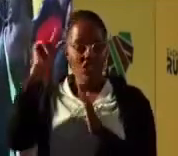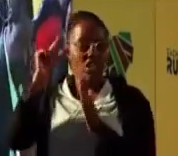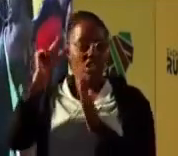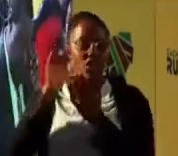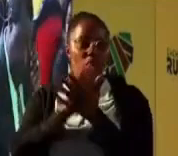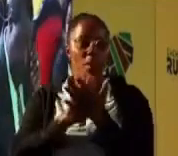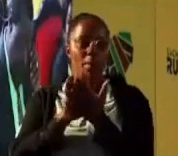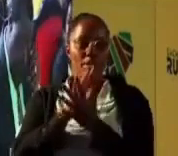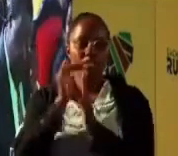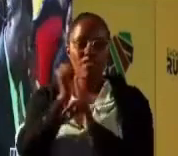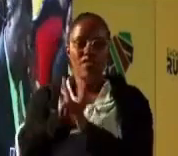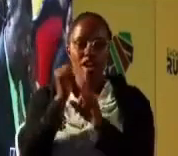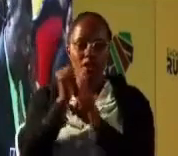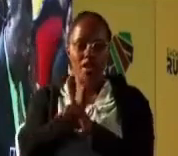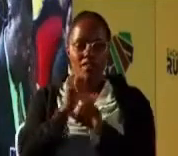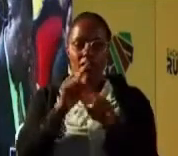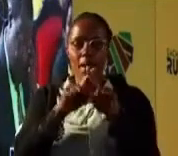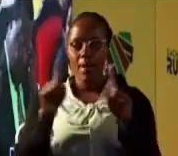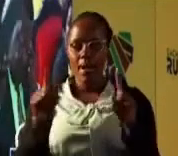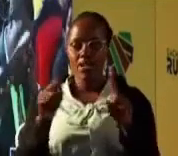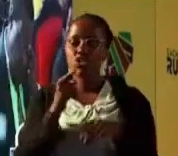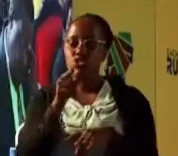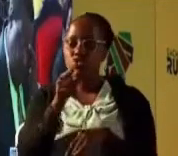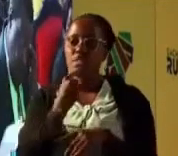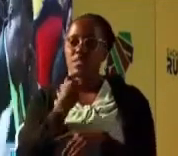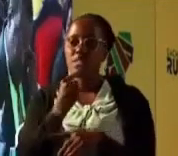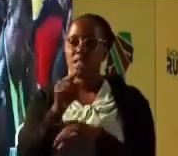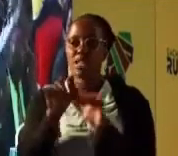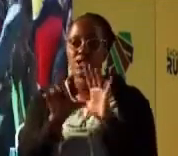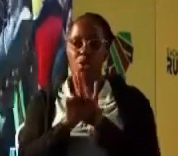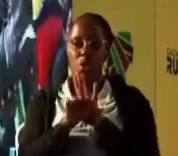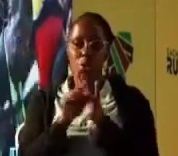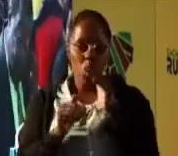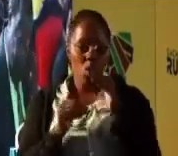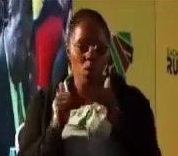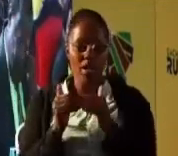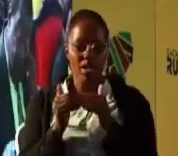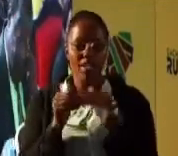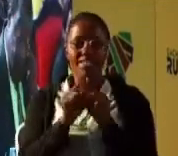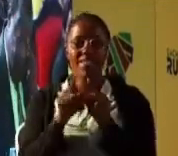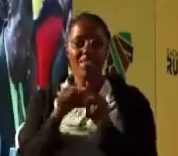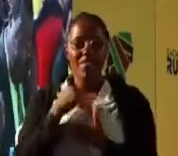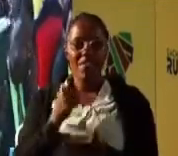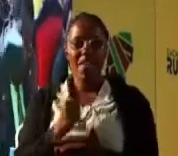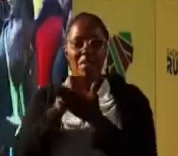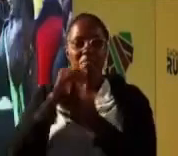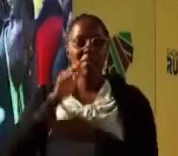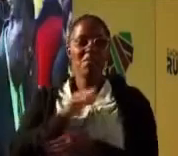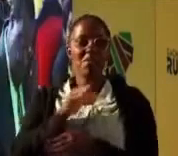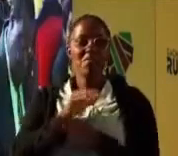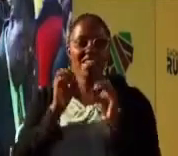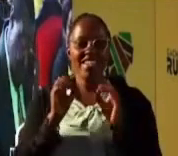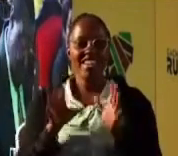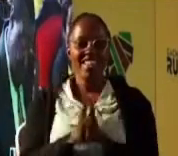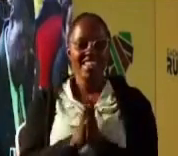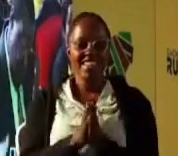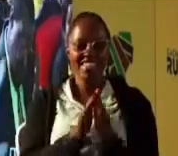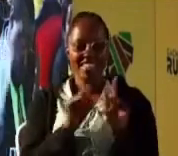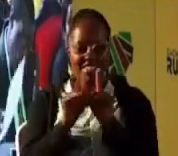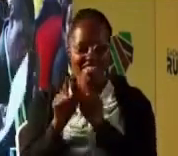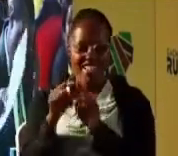based violence, lakini unasema hiyo sheria yote haijawasaidia wamama